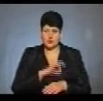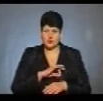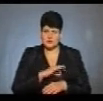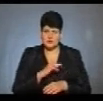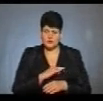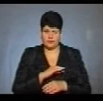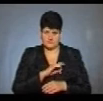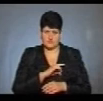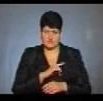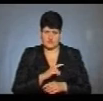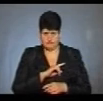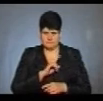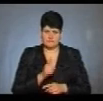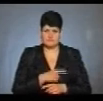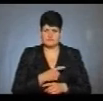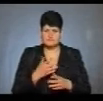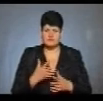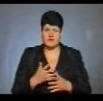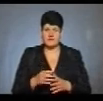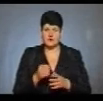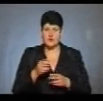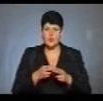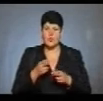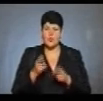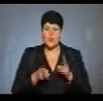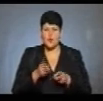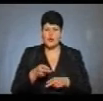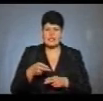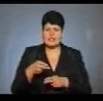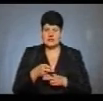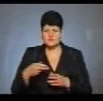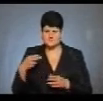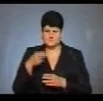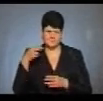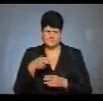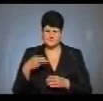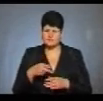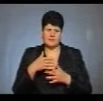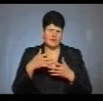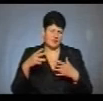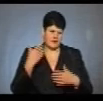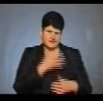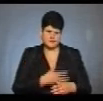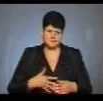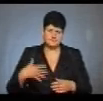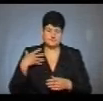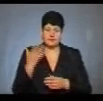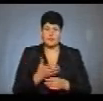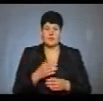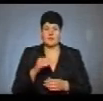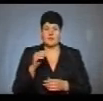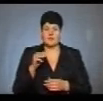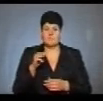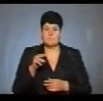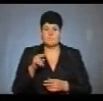в силі, утримуючи в своїй руці кухонний ніж, наніс ним численні удари в різні частини тіла потерпілої Підвашецької, в тому числі